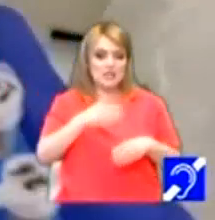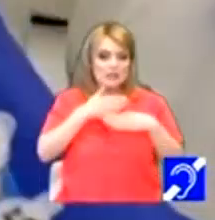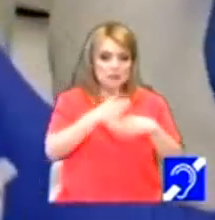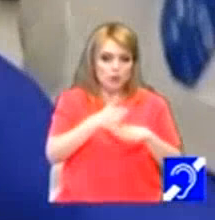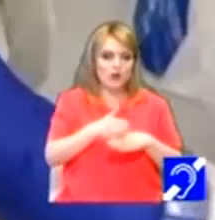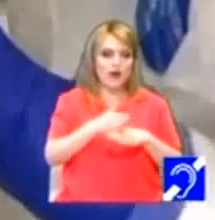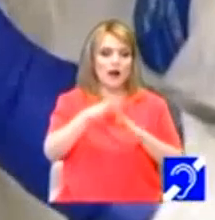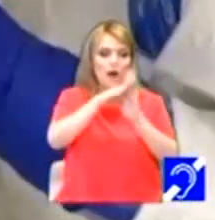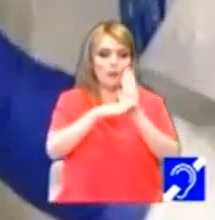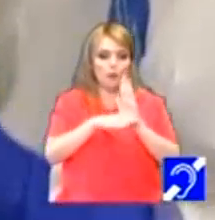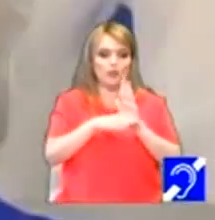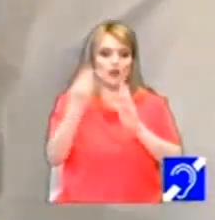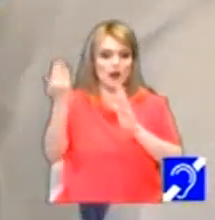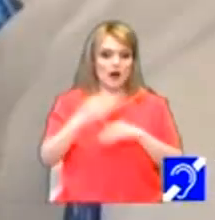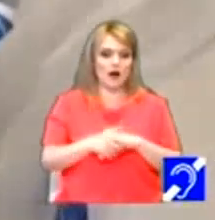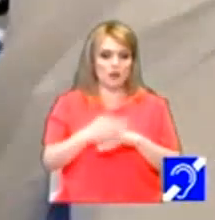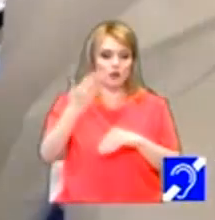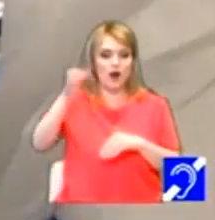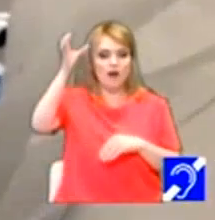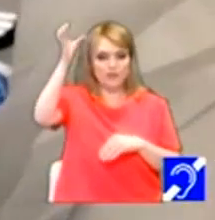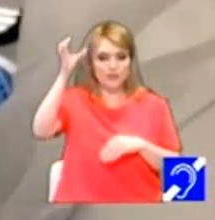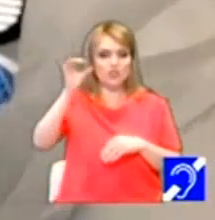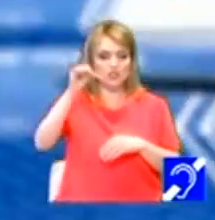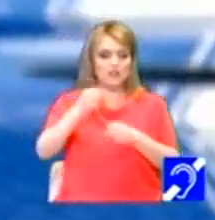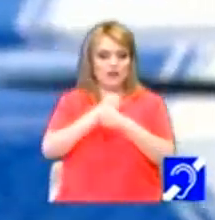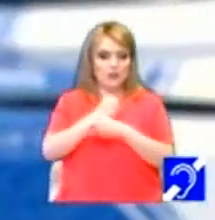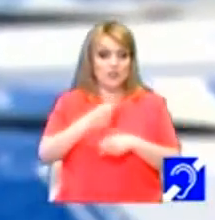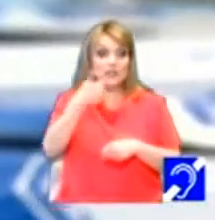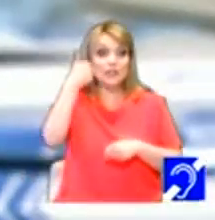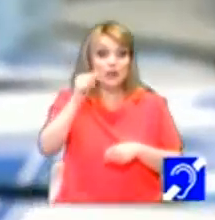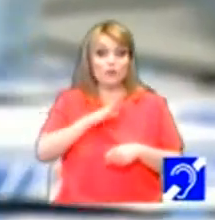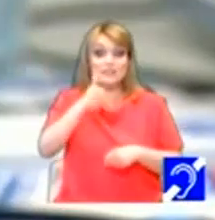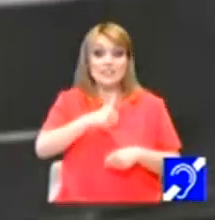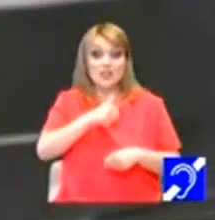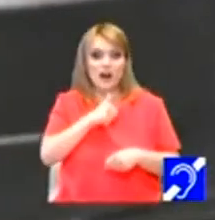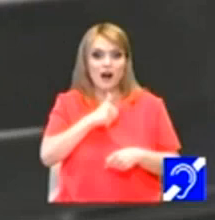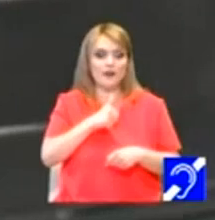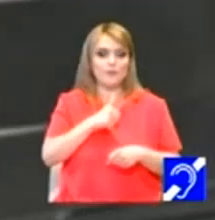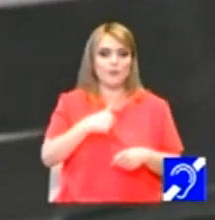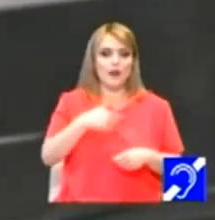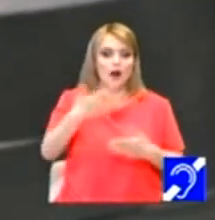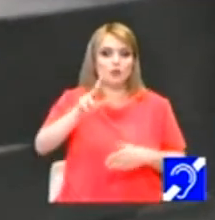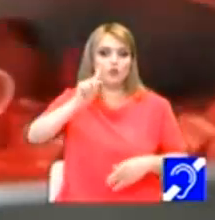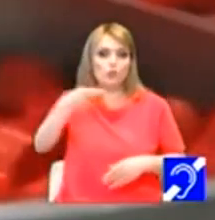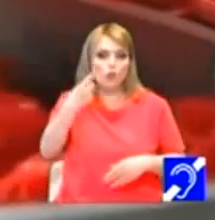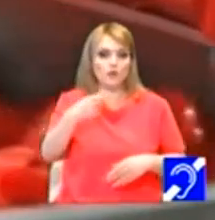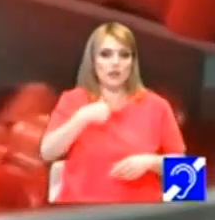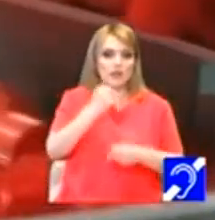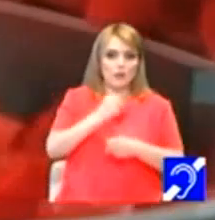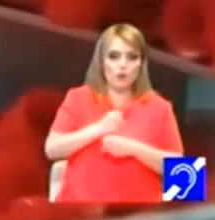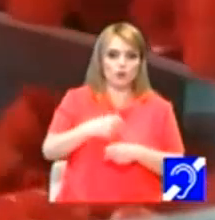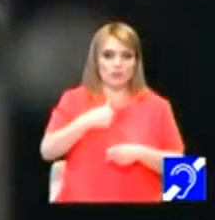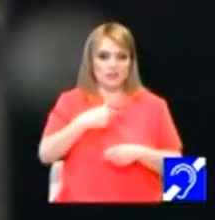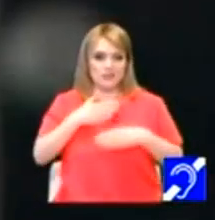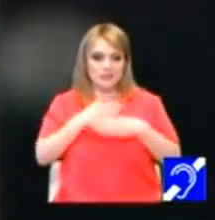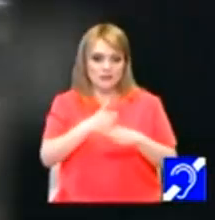află în spatele atacurilor informatice, cel mai recent a avut loc ieri. Pirații sunt cunoscuți de ani de zile, se spune că lucrează direct cu